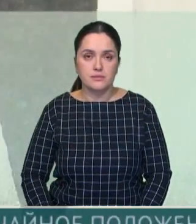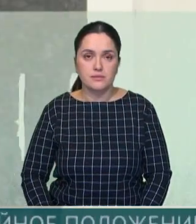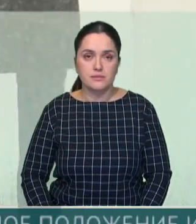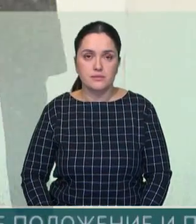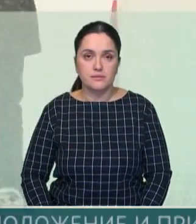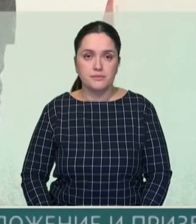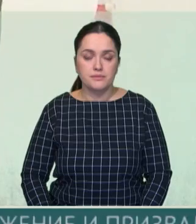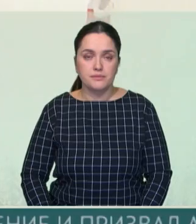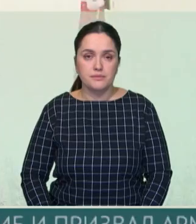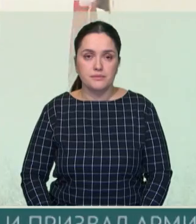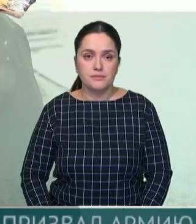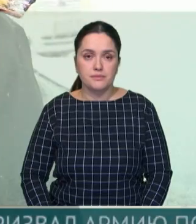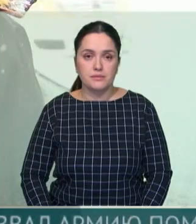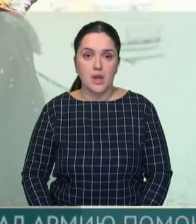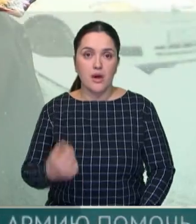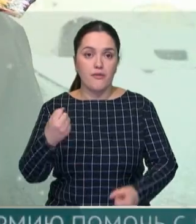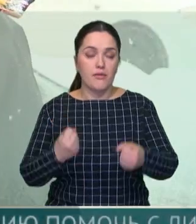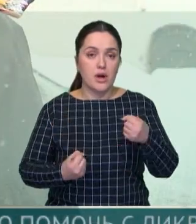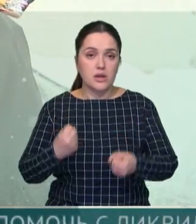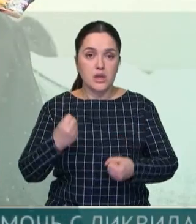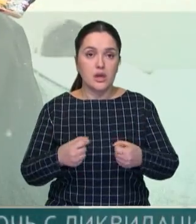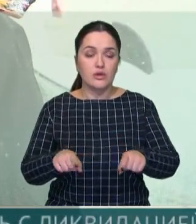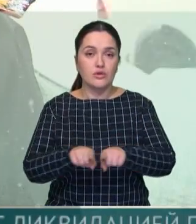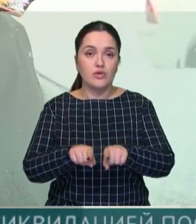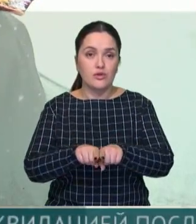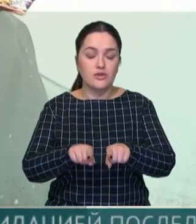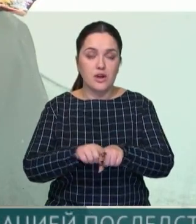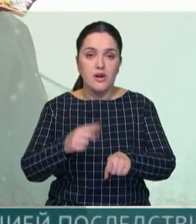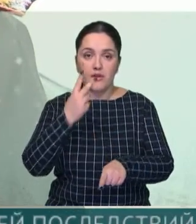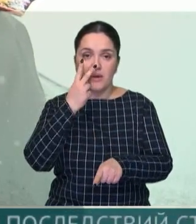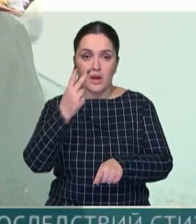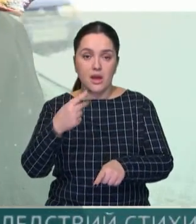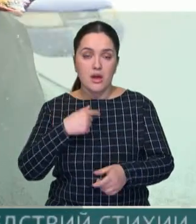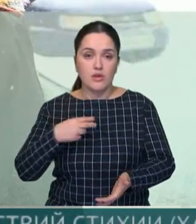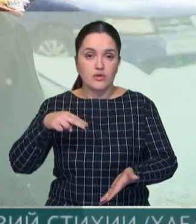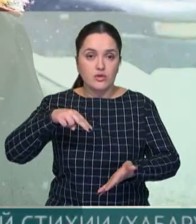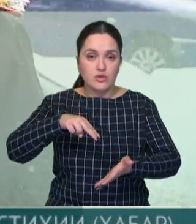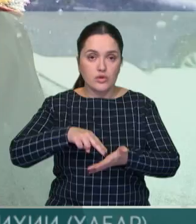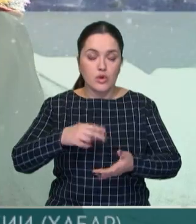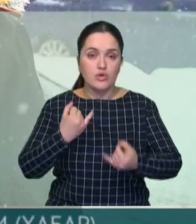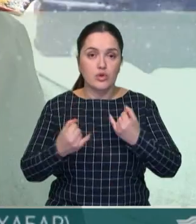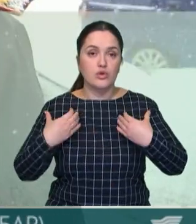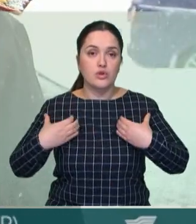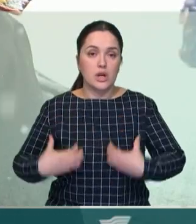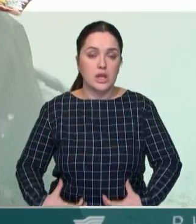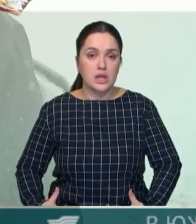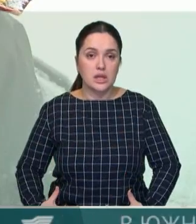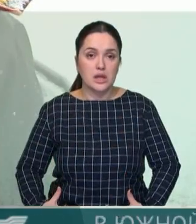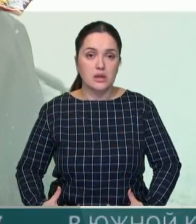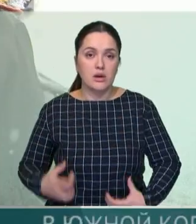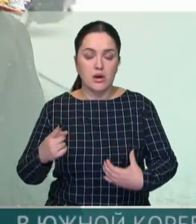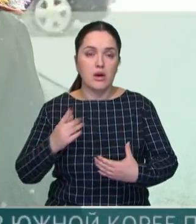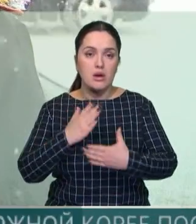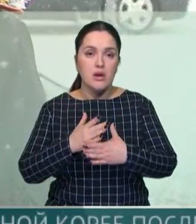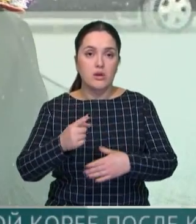Реакция разная, водители тоже, так как наш сотрудник стоит с мигалки, с желтыми жилетками, это уже о том-то говорит, что